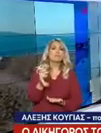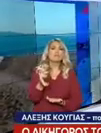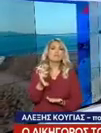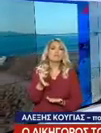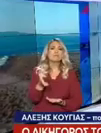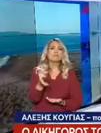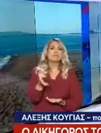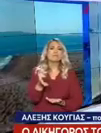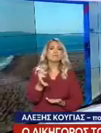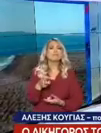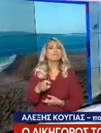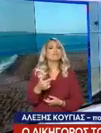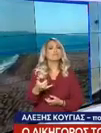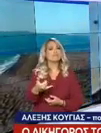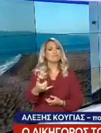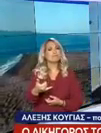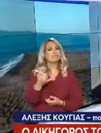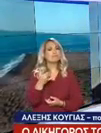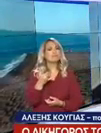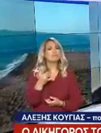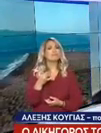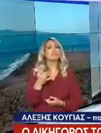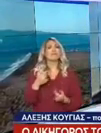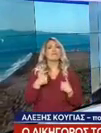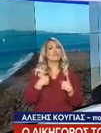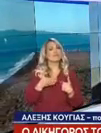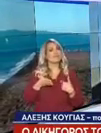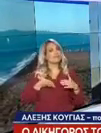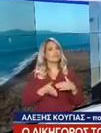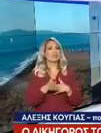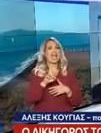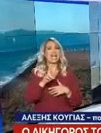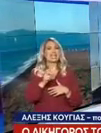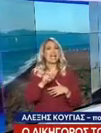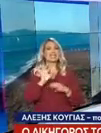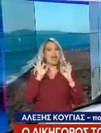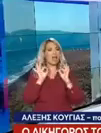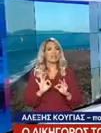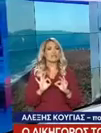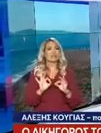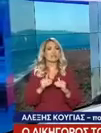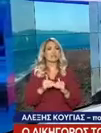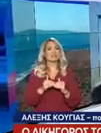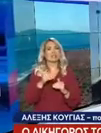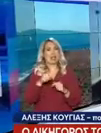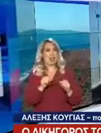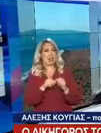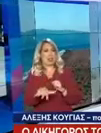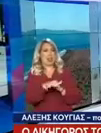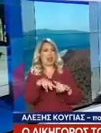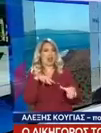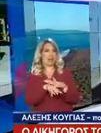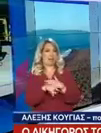γιατί μου τηλεφωνούσε, όταν περνούσα από εκεί, κατέβαινα από τις Ράχες, γιατί οι Ράχες είναι ακριβώς 30 χιλιόμετρα μακριά από τη Λαμία και είναι ένα πολύ